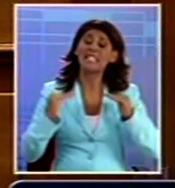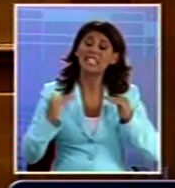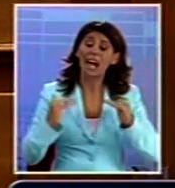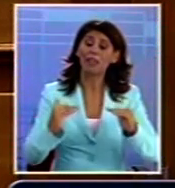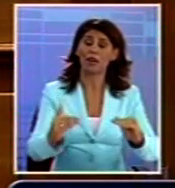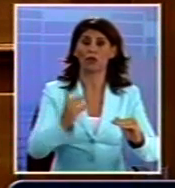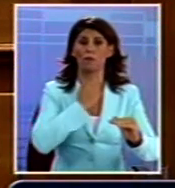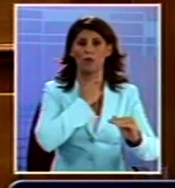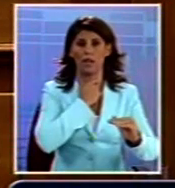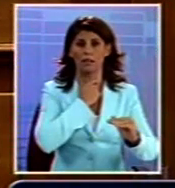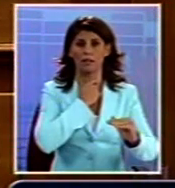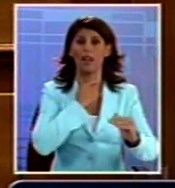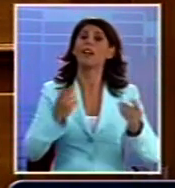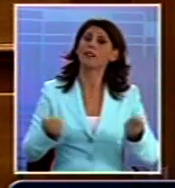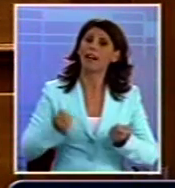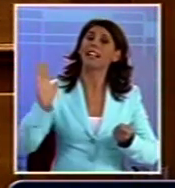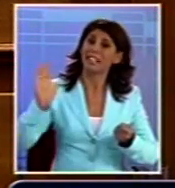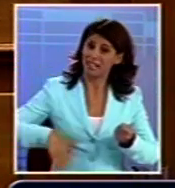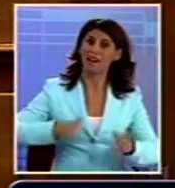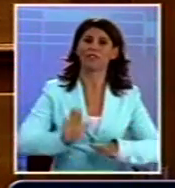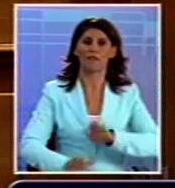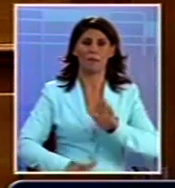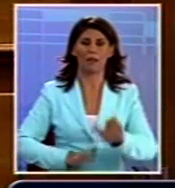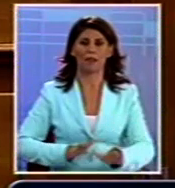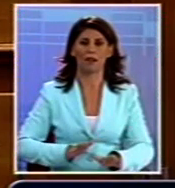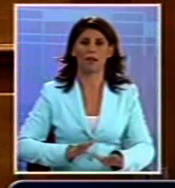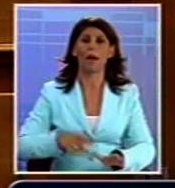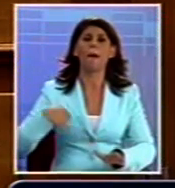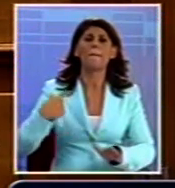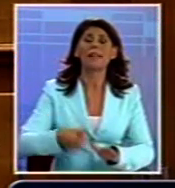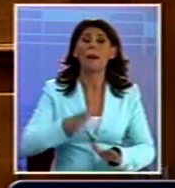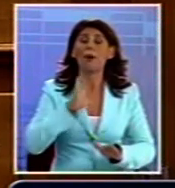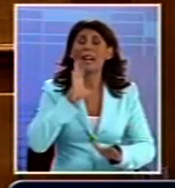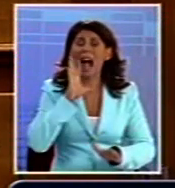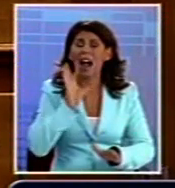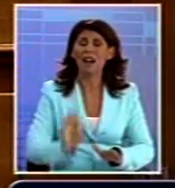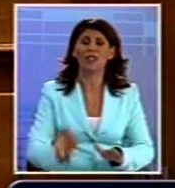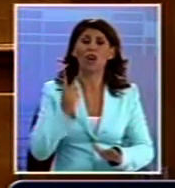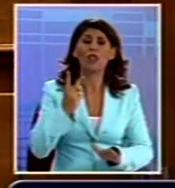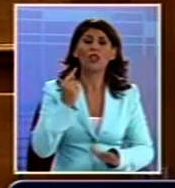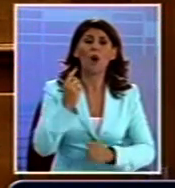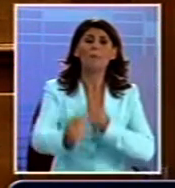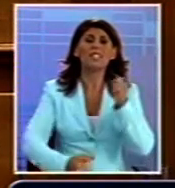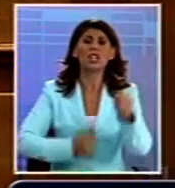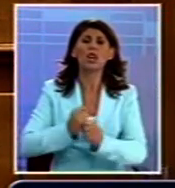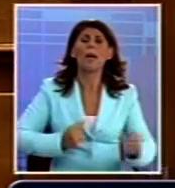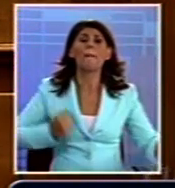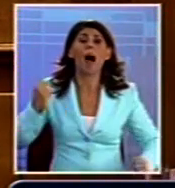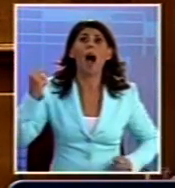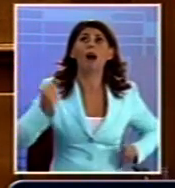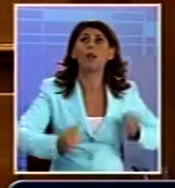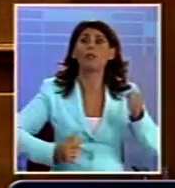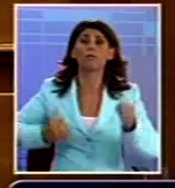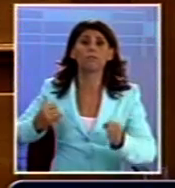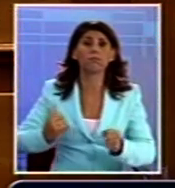που χρειάζεται να κάνει τα τελευταία βήματα μετά από έναν αληθινό μαραθώνιο 2,5 ετών, ώστε να βγούμε